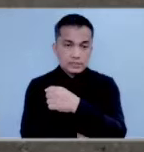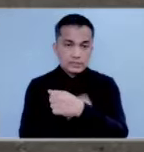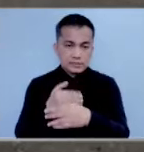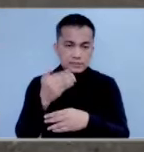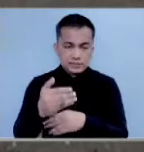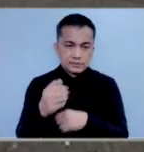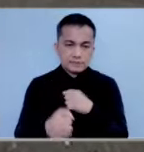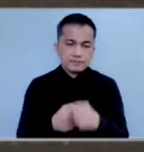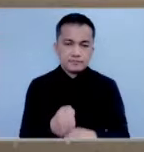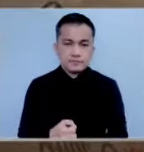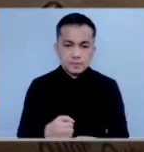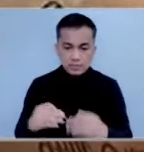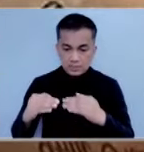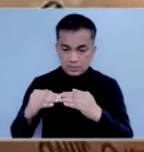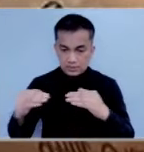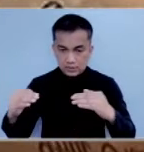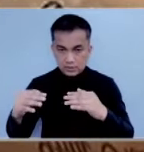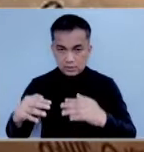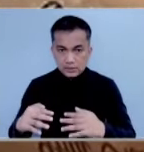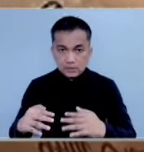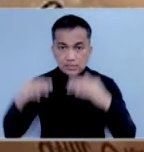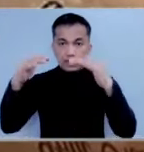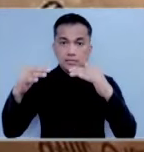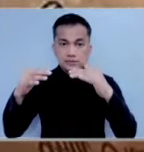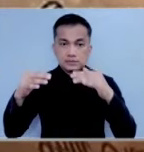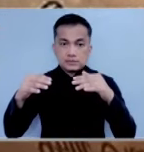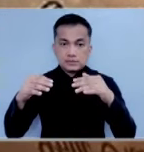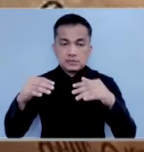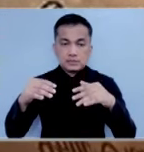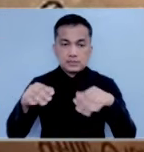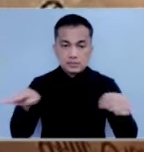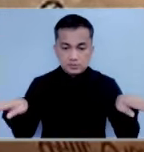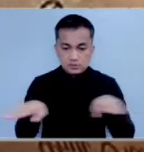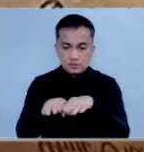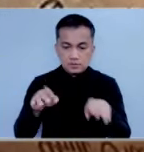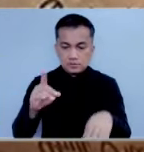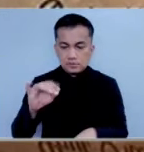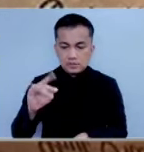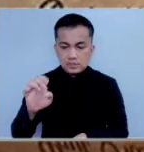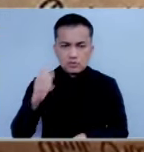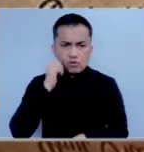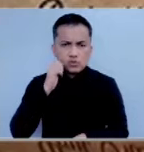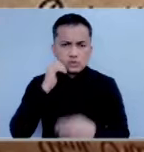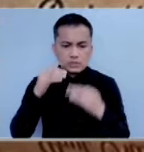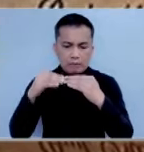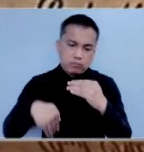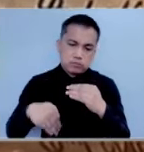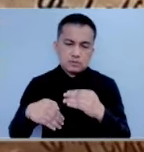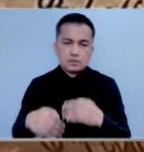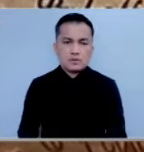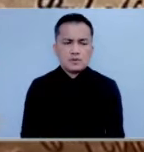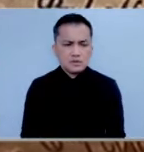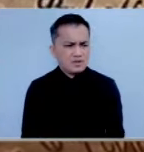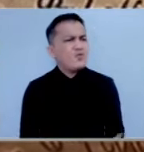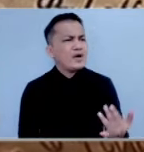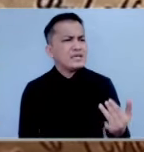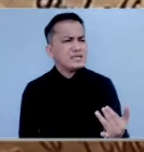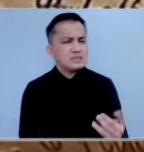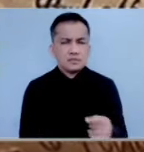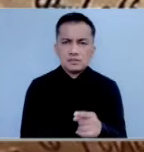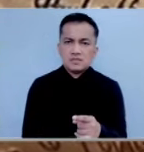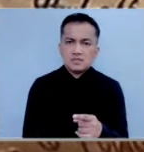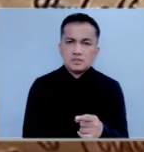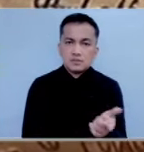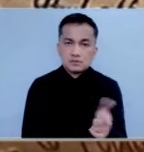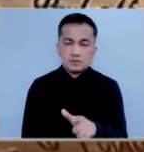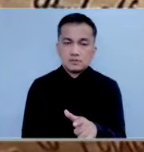siya level sa dike. Kasi every time napuputol yan. Uh-oh. Bakit po? Kasi yun